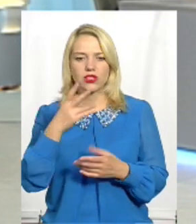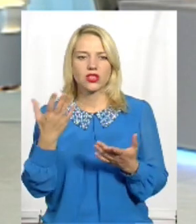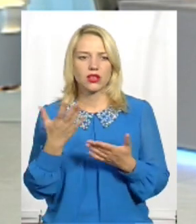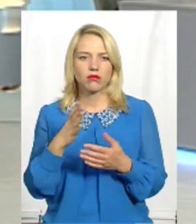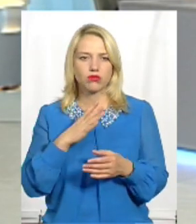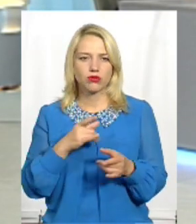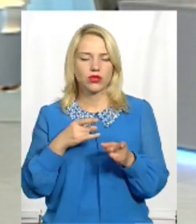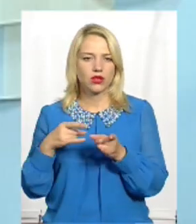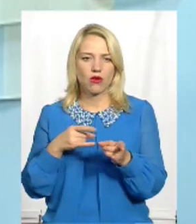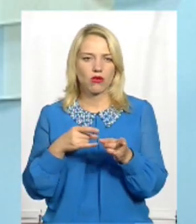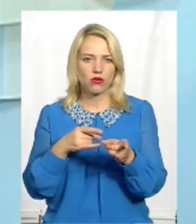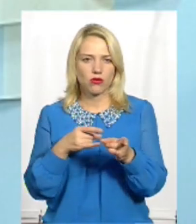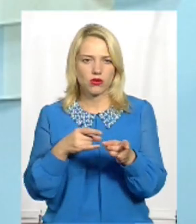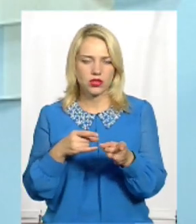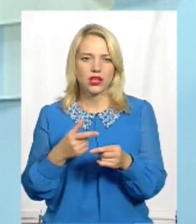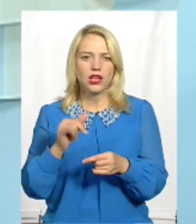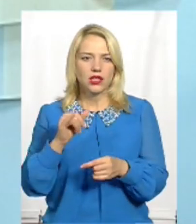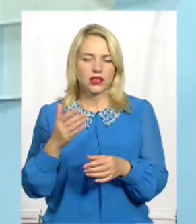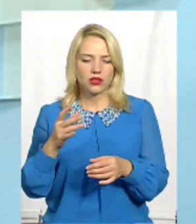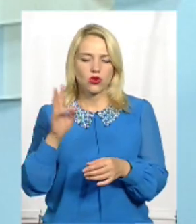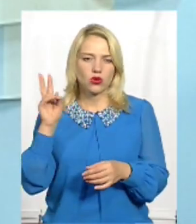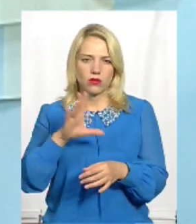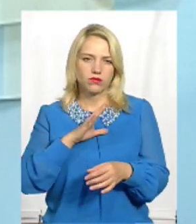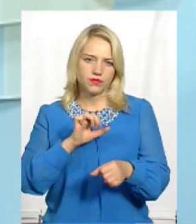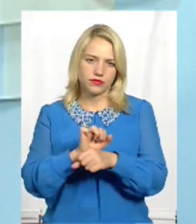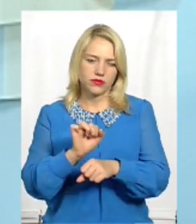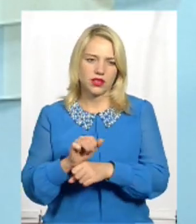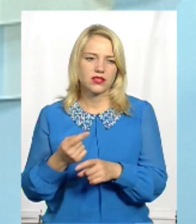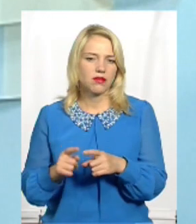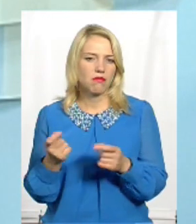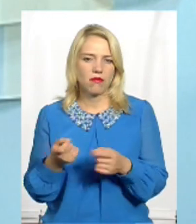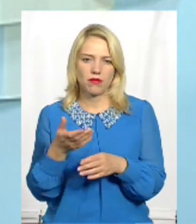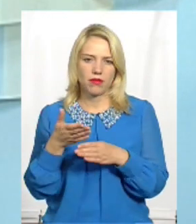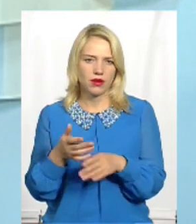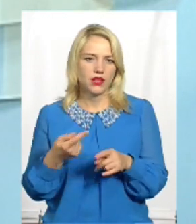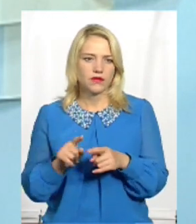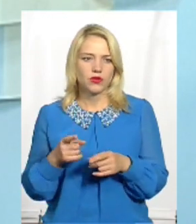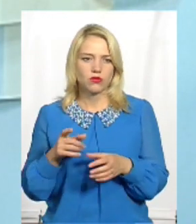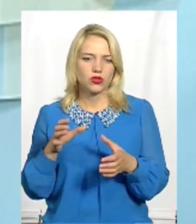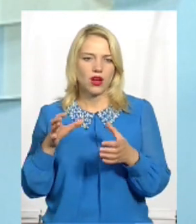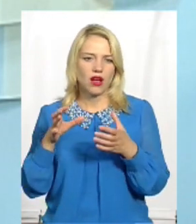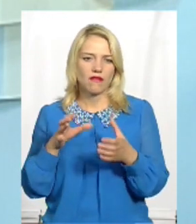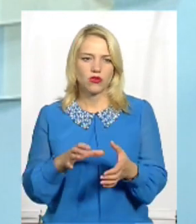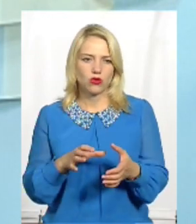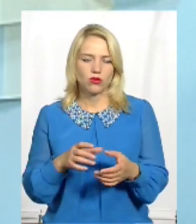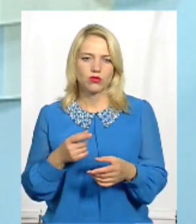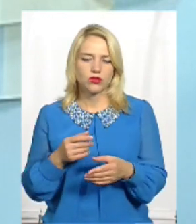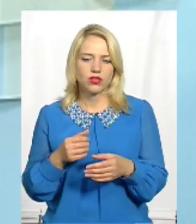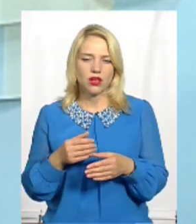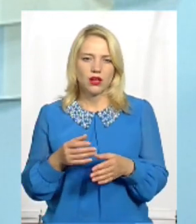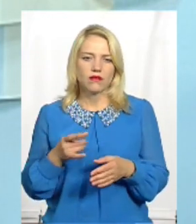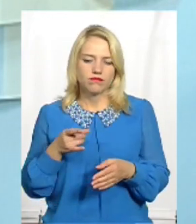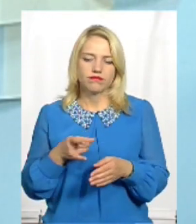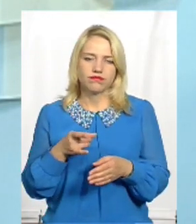були корки, які були створені тролейбусами, які стояли. І це було мало ефективно, тому що фактично автобуси, вони пересувалися дуже-дуже